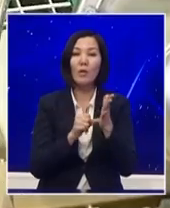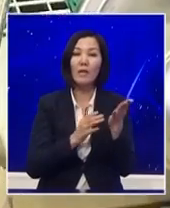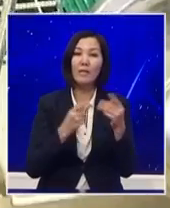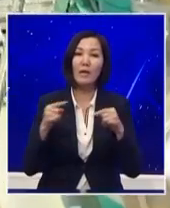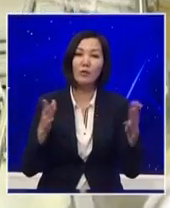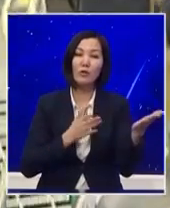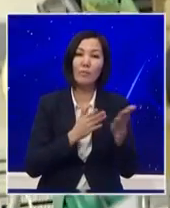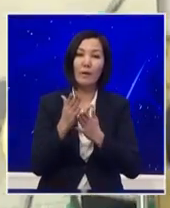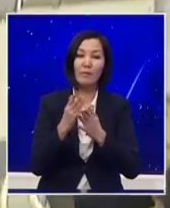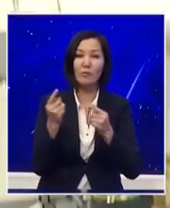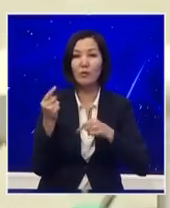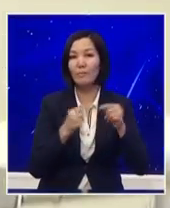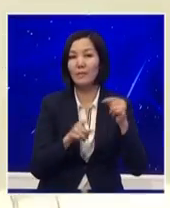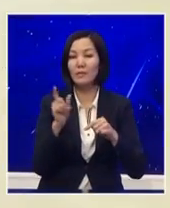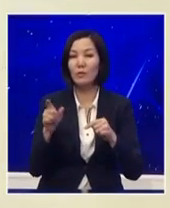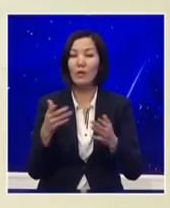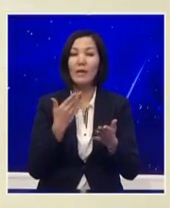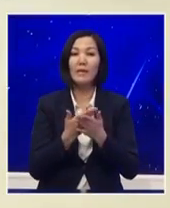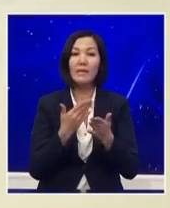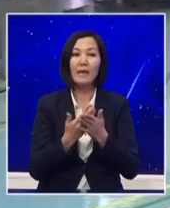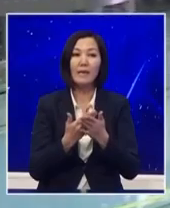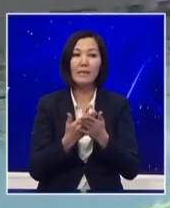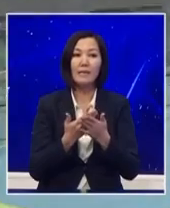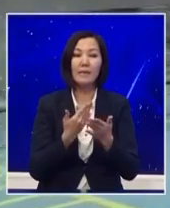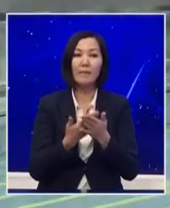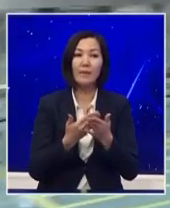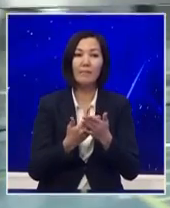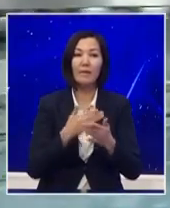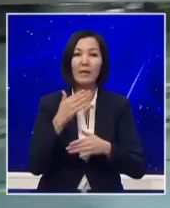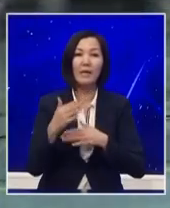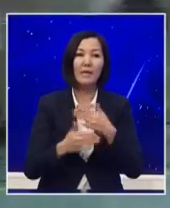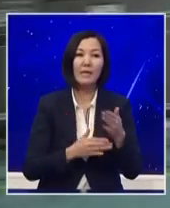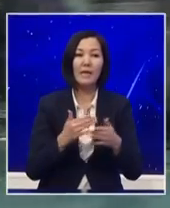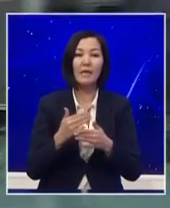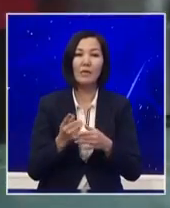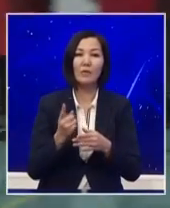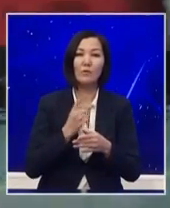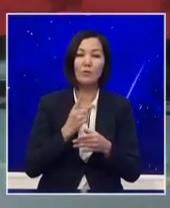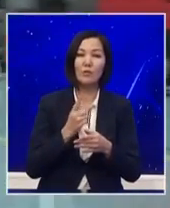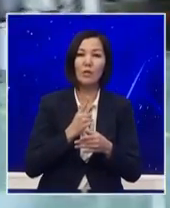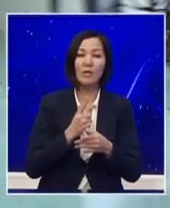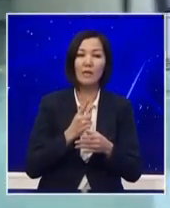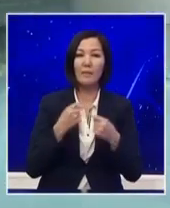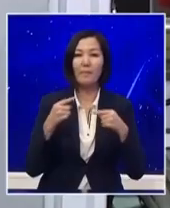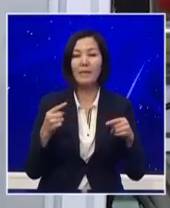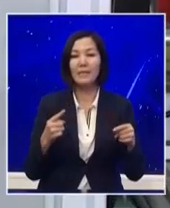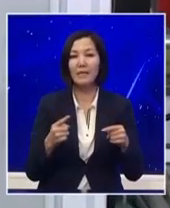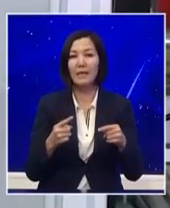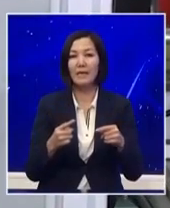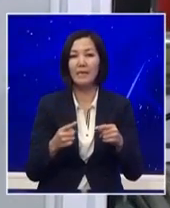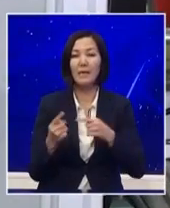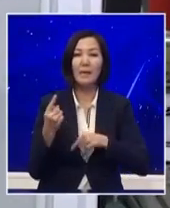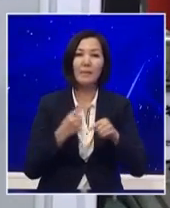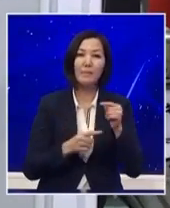нәпақа тауып жүрген бизнес өкілдері, яғни акцизделетін өнімді сататындар, лотерея, күзет, аудиториялық және өзге де бірқатар бизнес